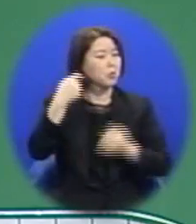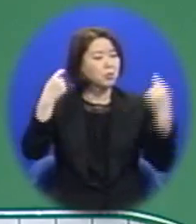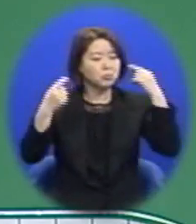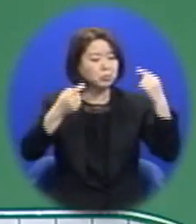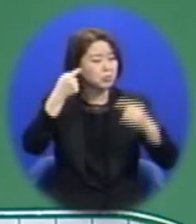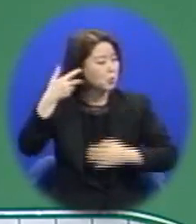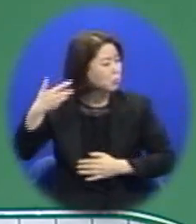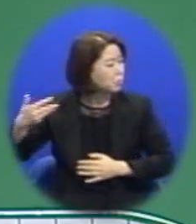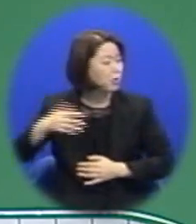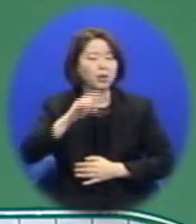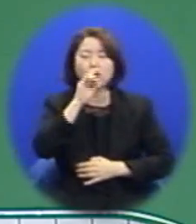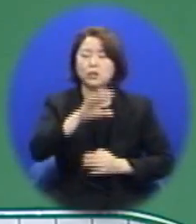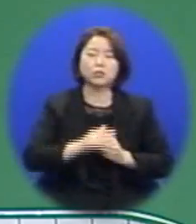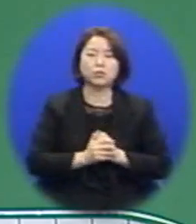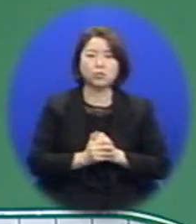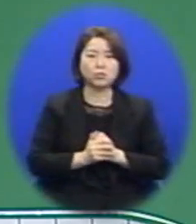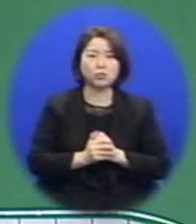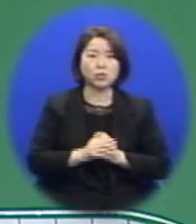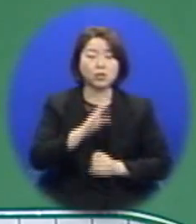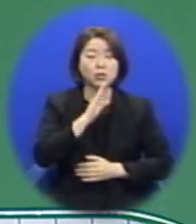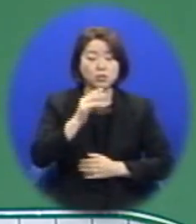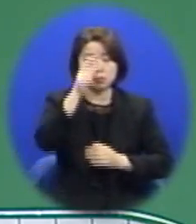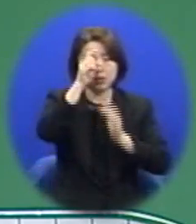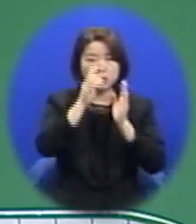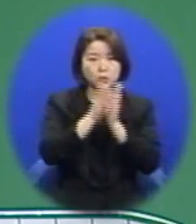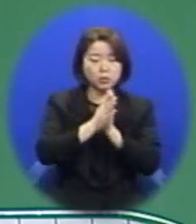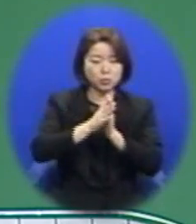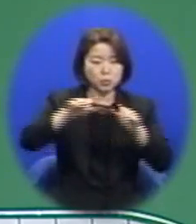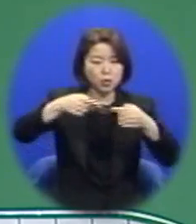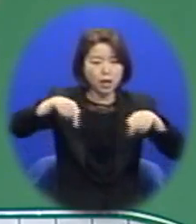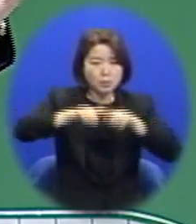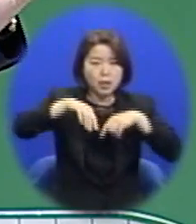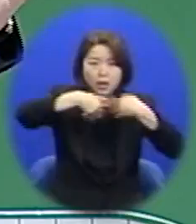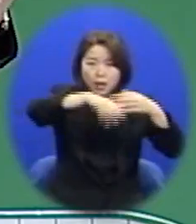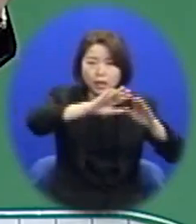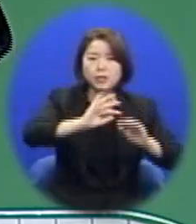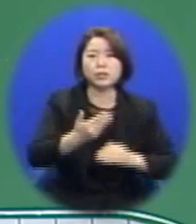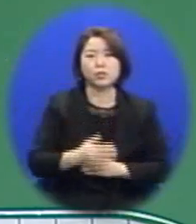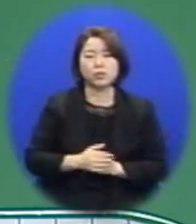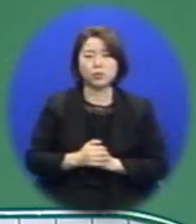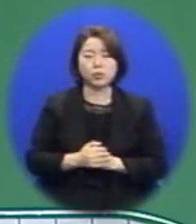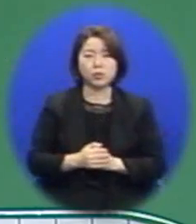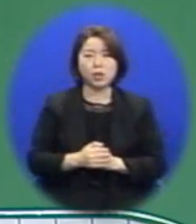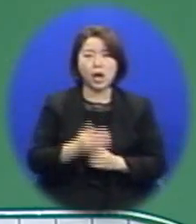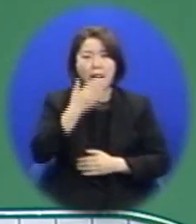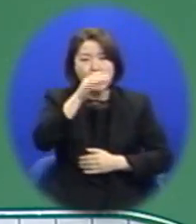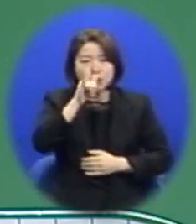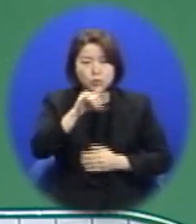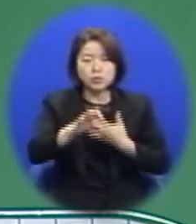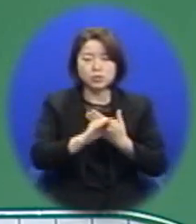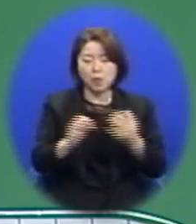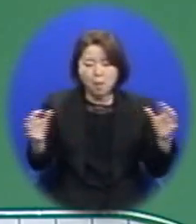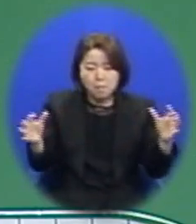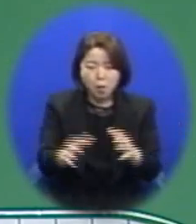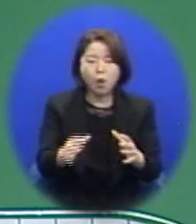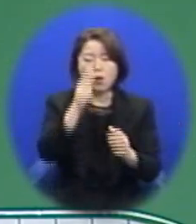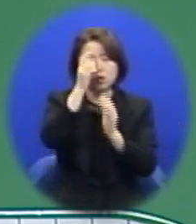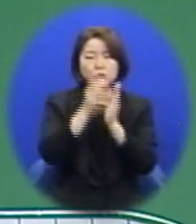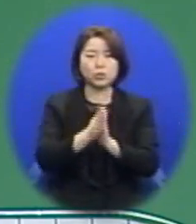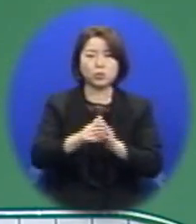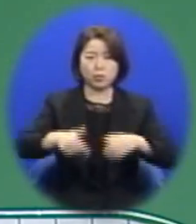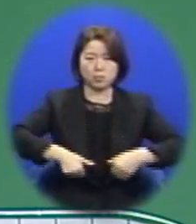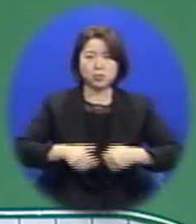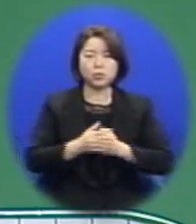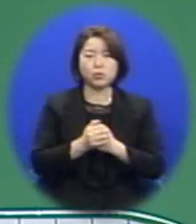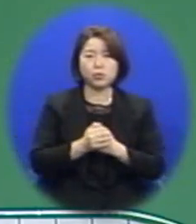여러분이 정말 기도로 나아갈 수 있어야 돼요. 할 수 있으면 우리 모여서 기도해야 돼요. 기도를